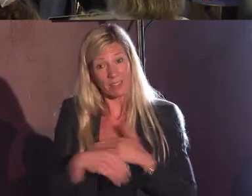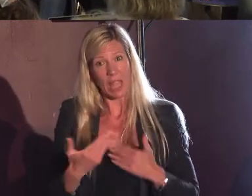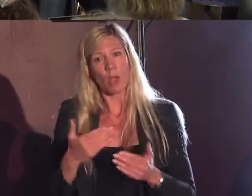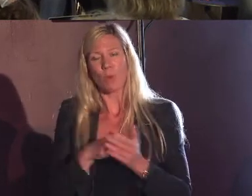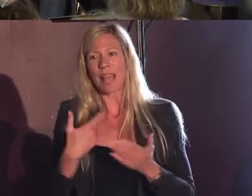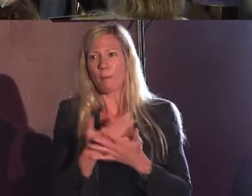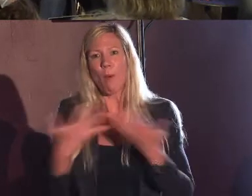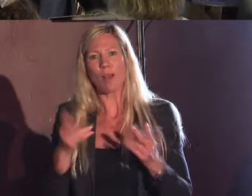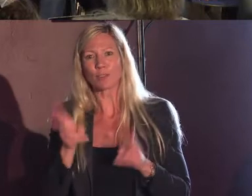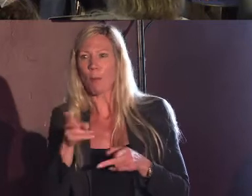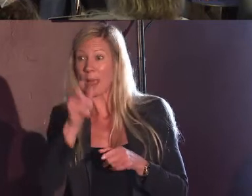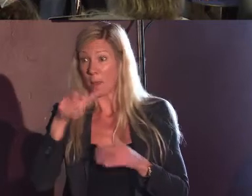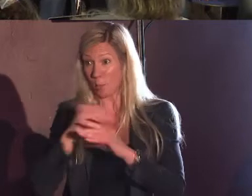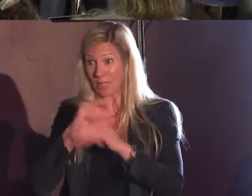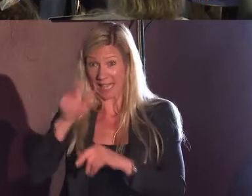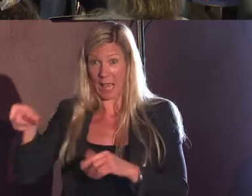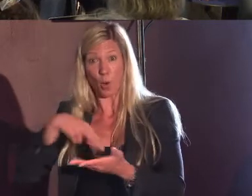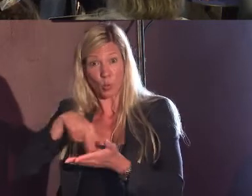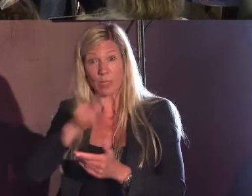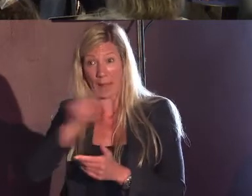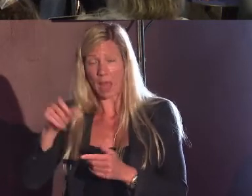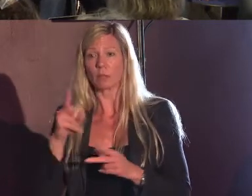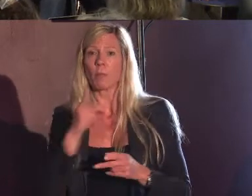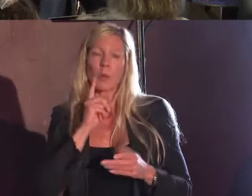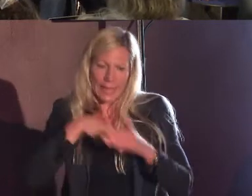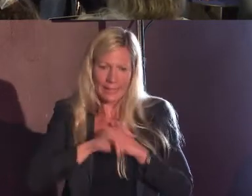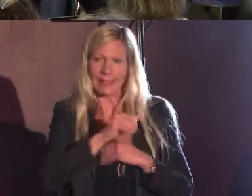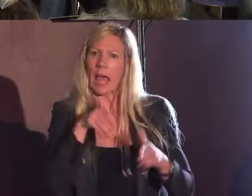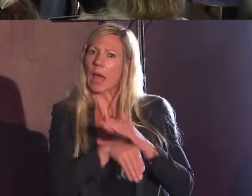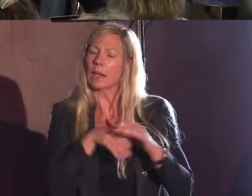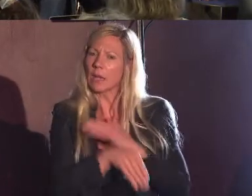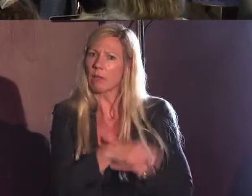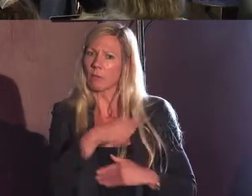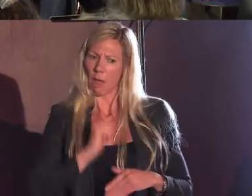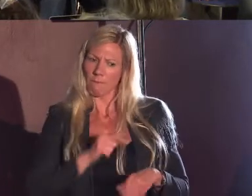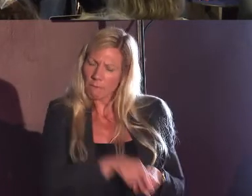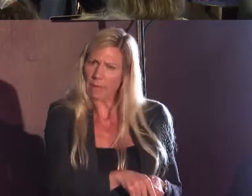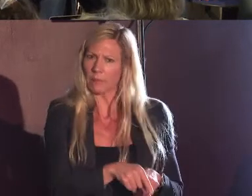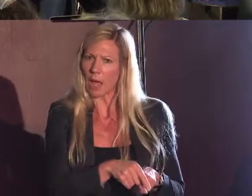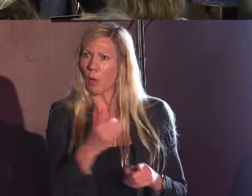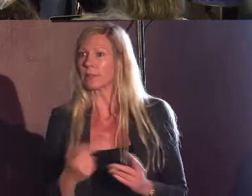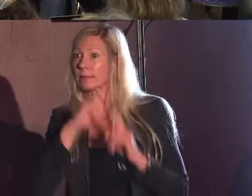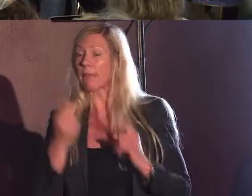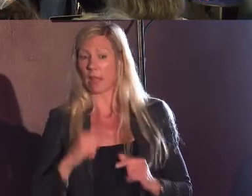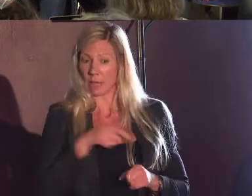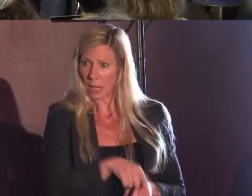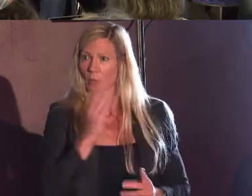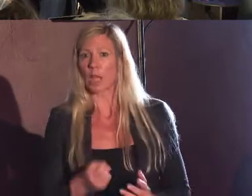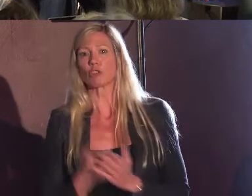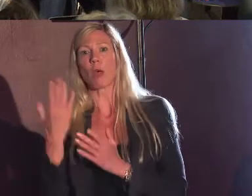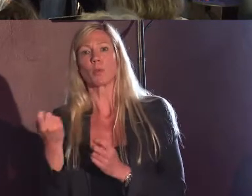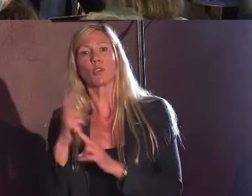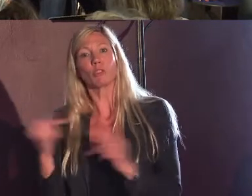som går in, väldigt många musiker och skådespelare som går in i arkiven och tar avstamp där och skapar någonting nytt. Och